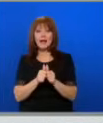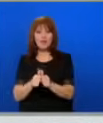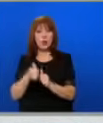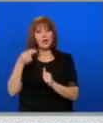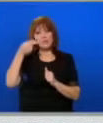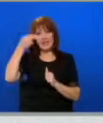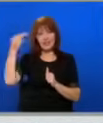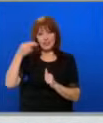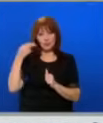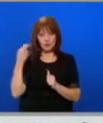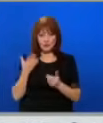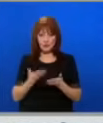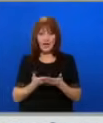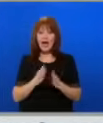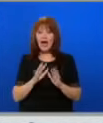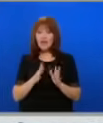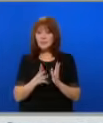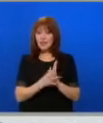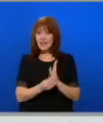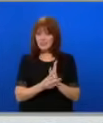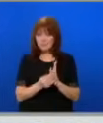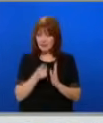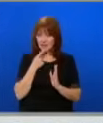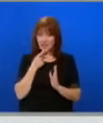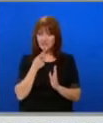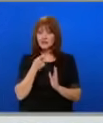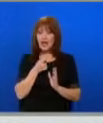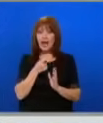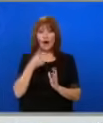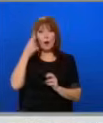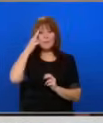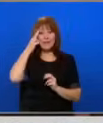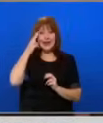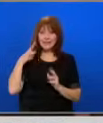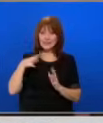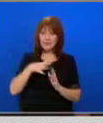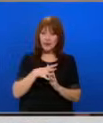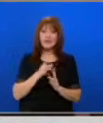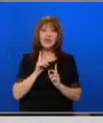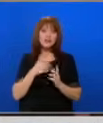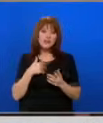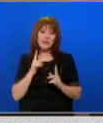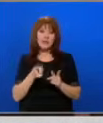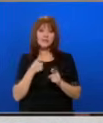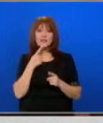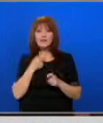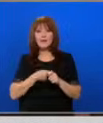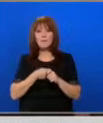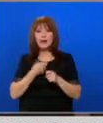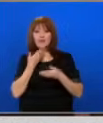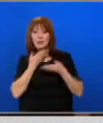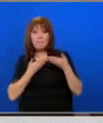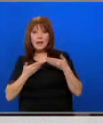окажат съдействие. Според експерти, ако се окаже, че нападението на кораба Руен е пиратско, следват преговори между похитителите и